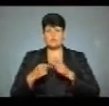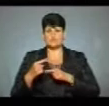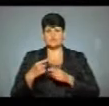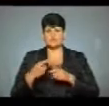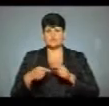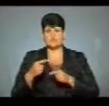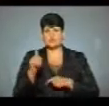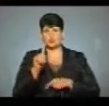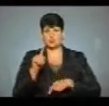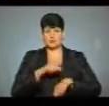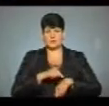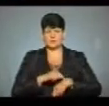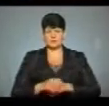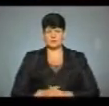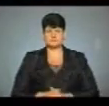майже через годину.